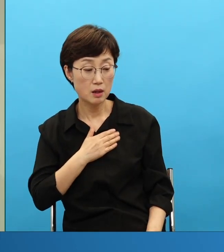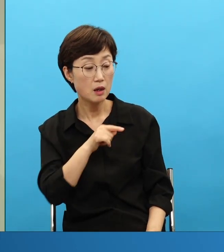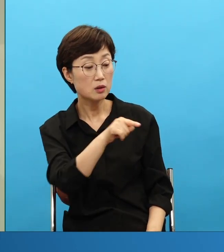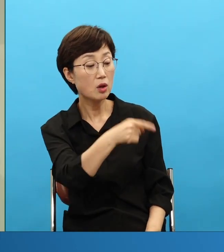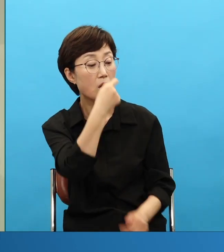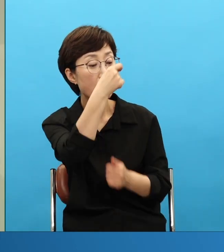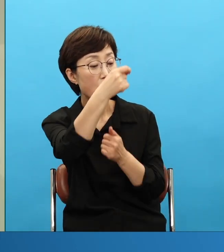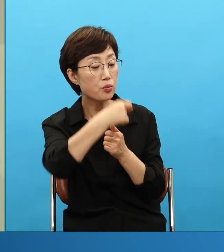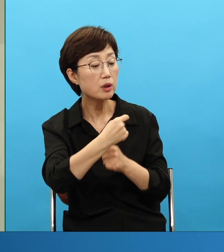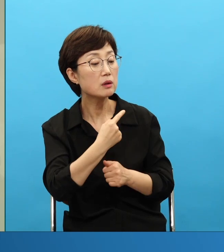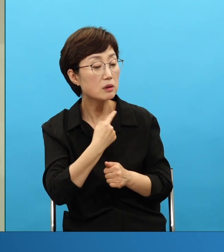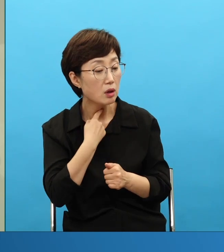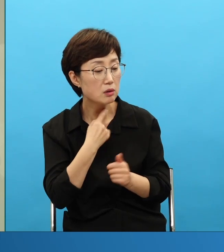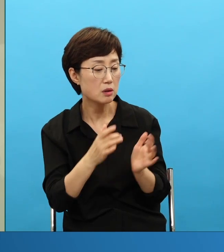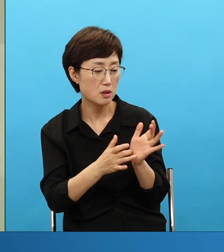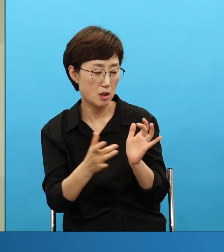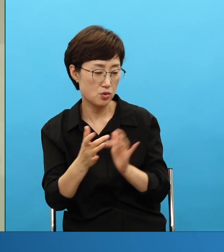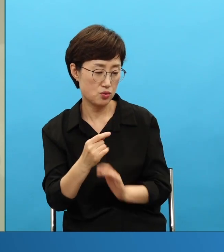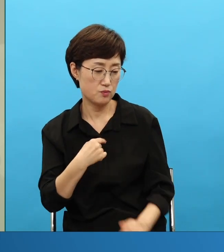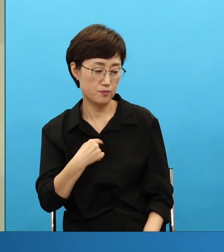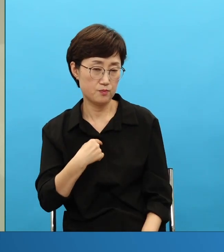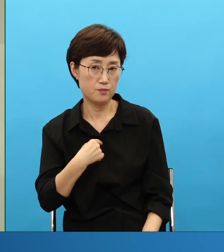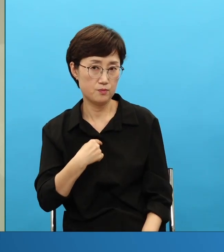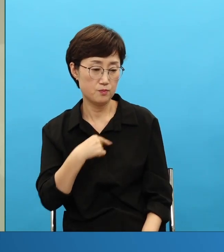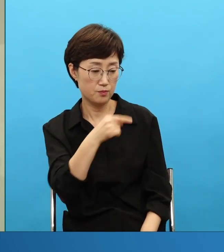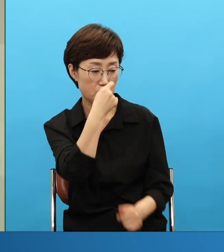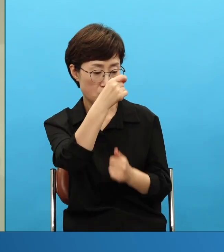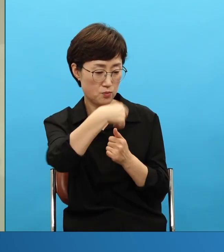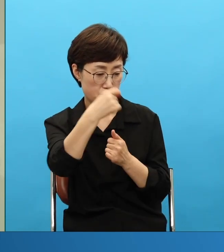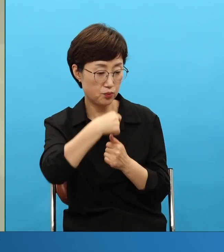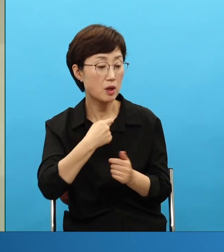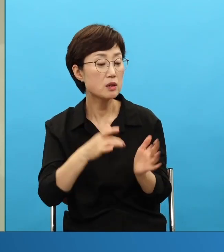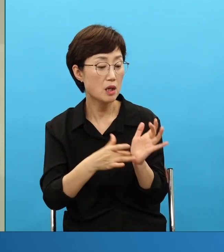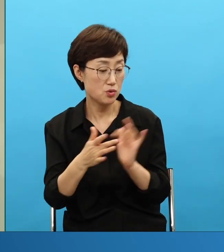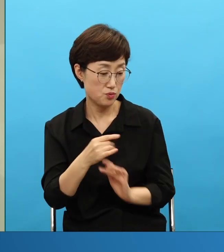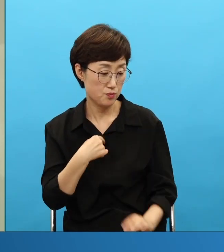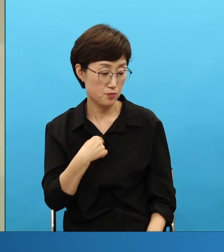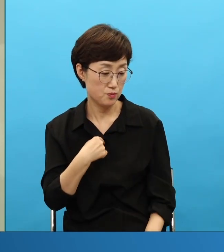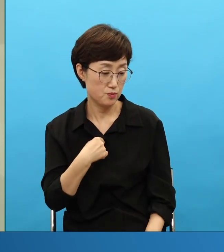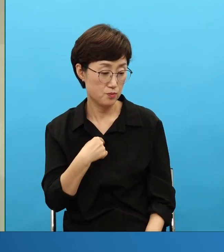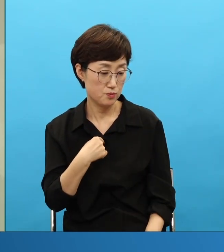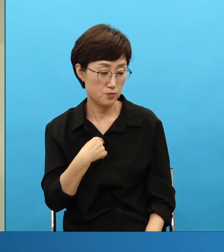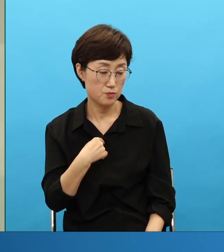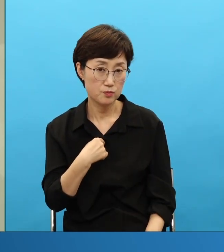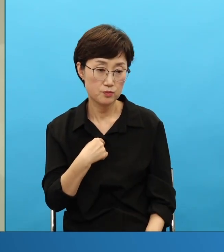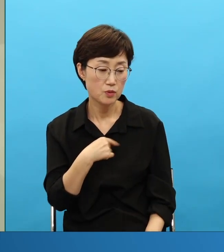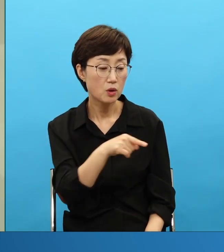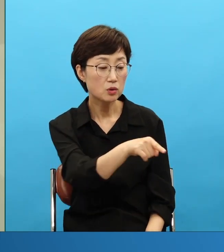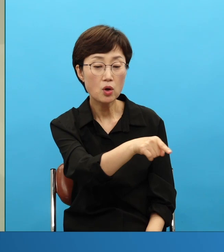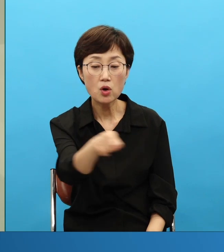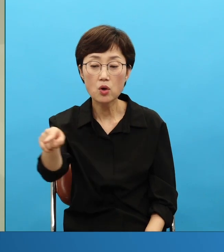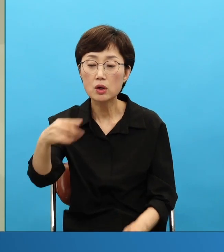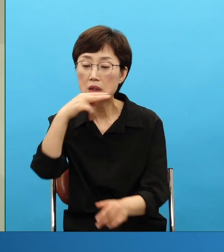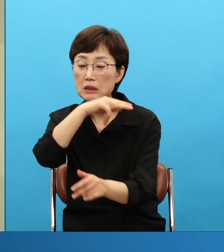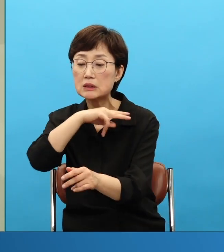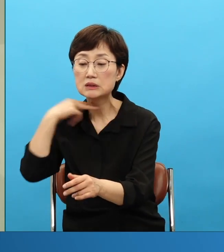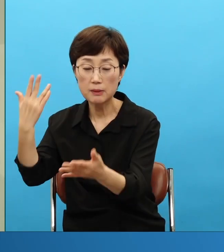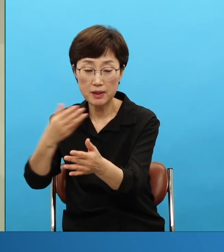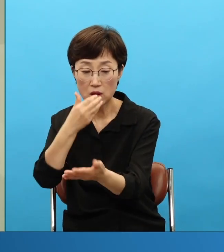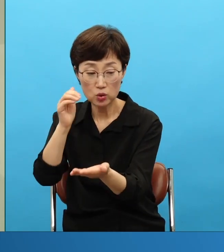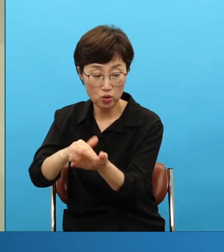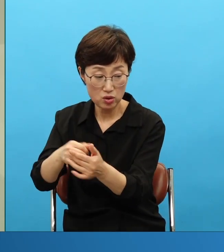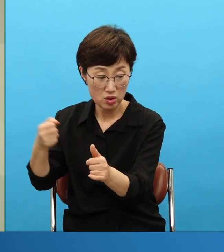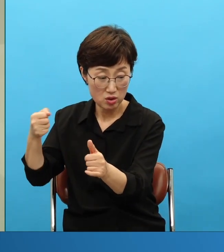네가 핍박하는 예수니라. And he didn't say, I am Jesus. He says, 누굴 I am Jesus 핍박했습니까? whom you are 스데반 persecuting. 죽였잖아요. But who did he persecute? He